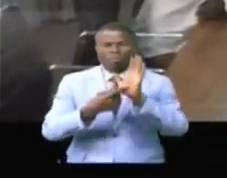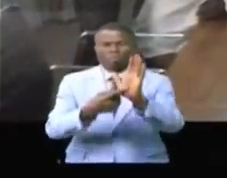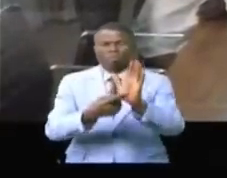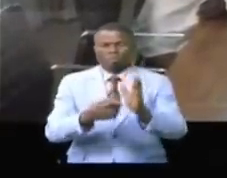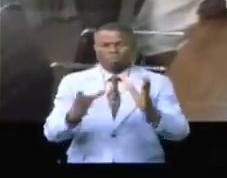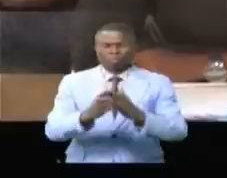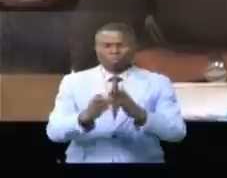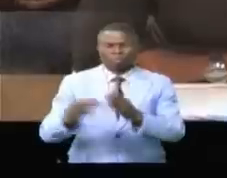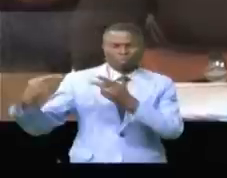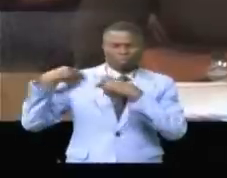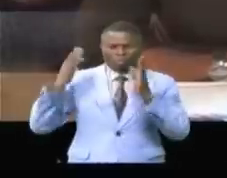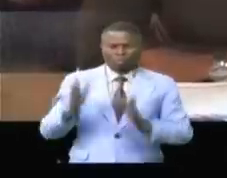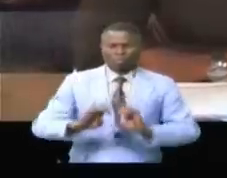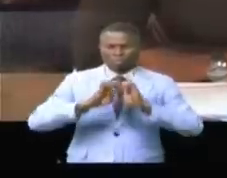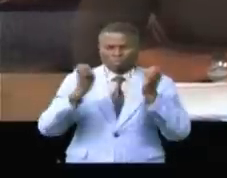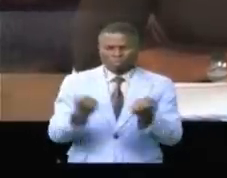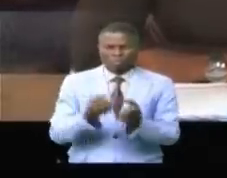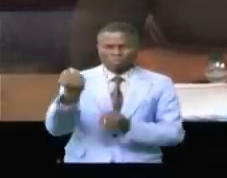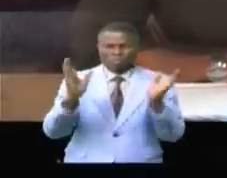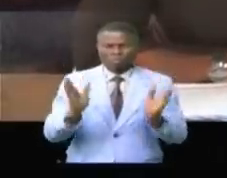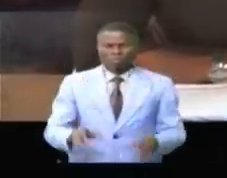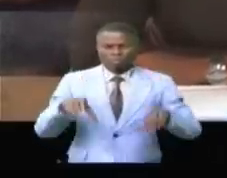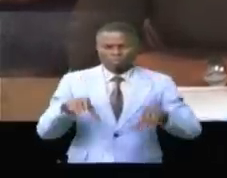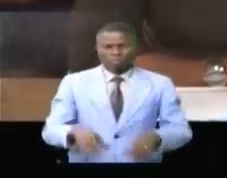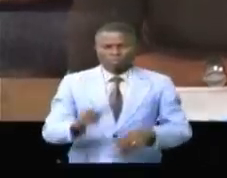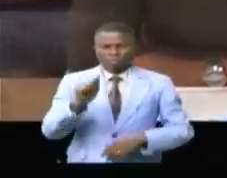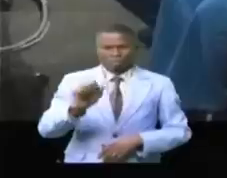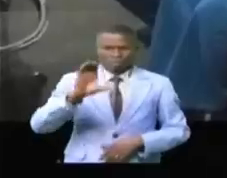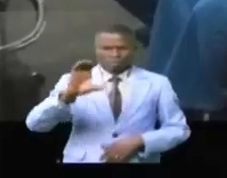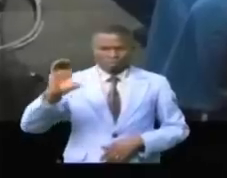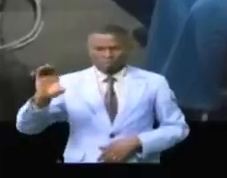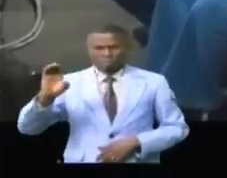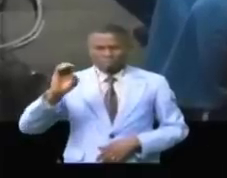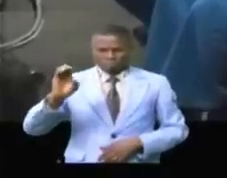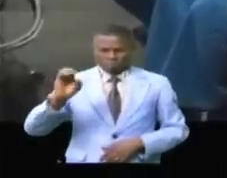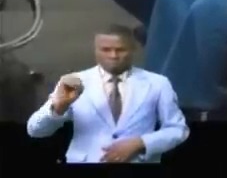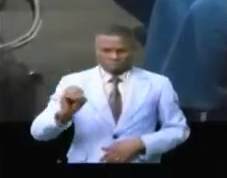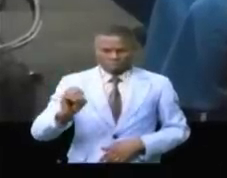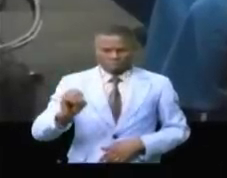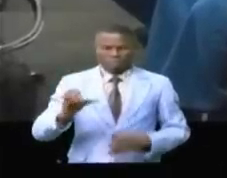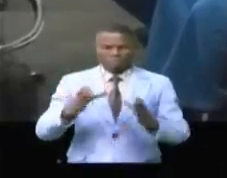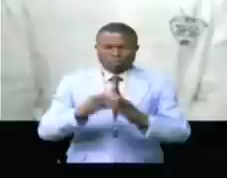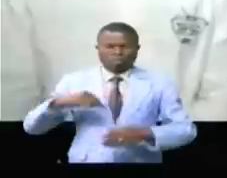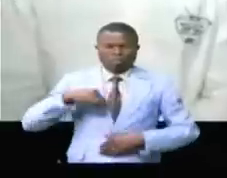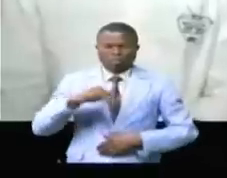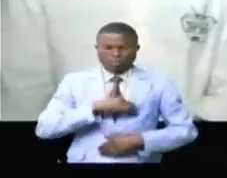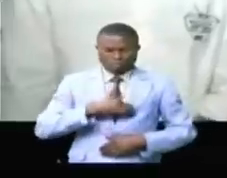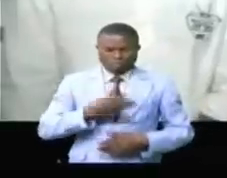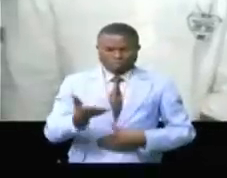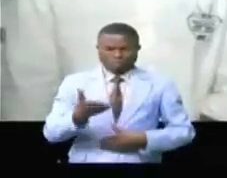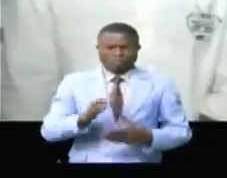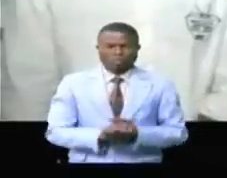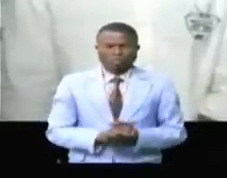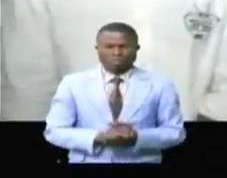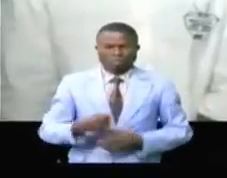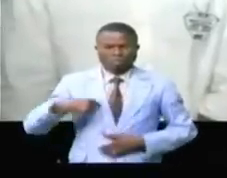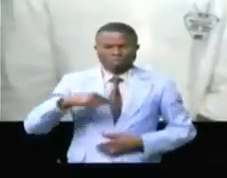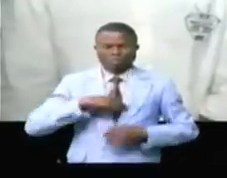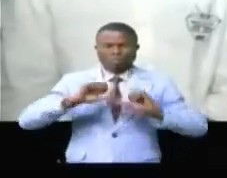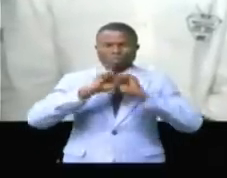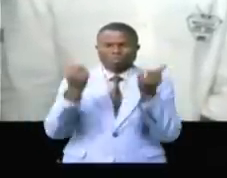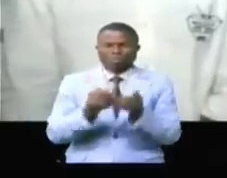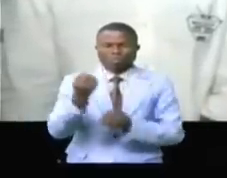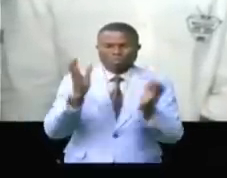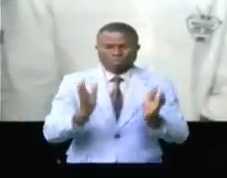les responsables de l'Association des chauffeurs du Congo, ASECO, dont l'un de ses membres en fait le point. La synergie des chauffeurs, nous avons demandé